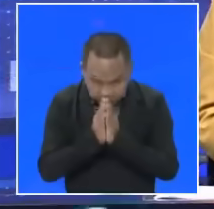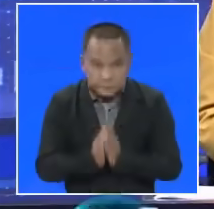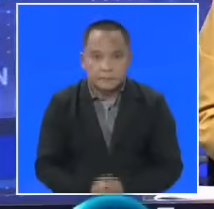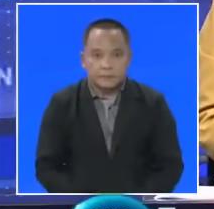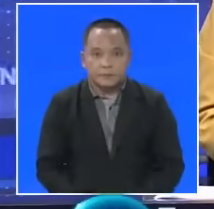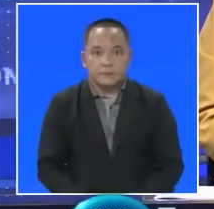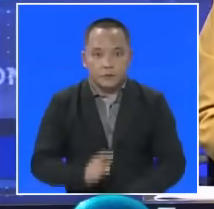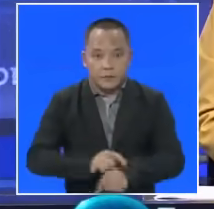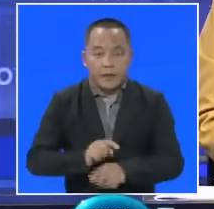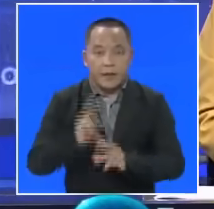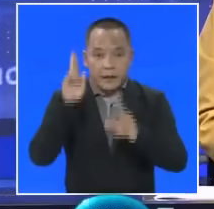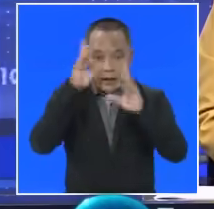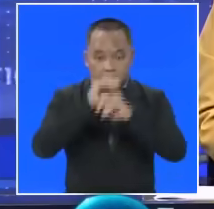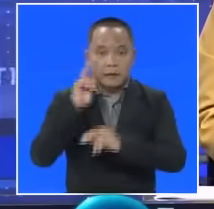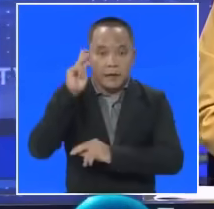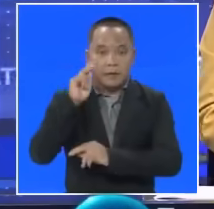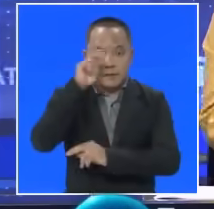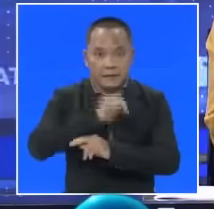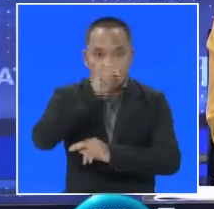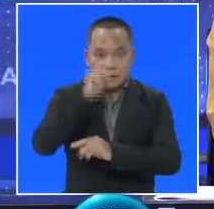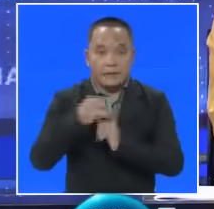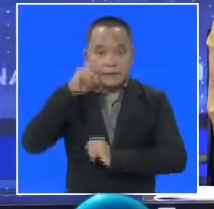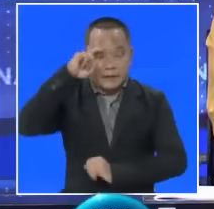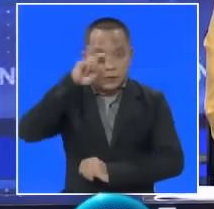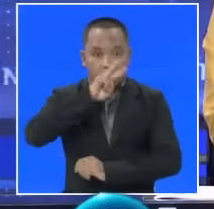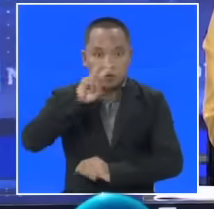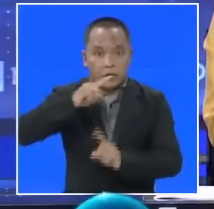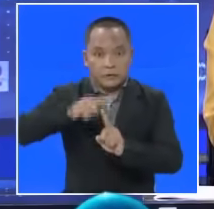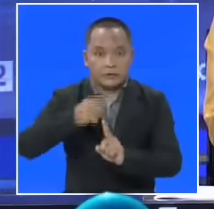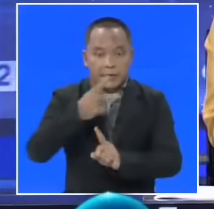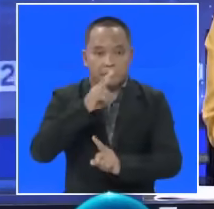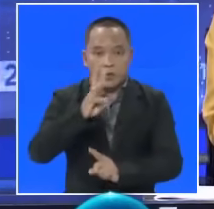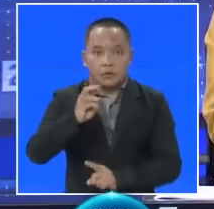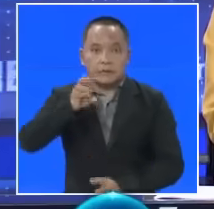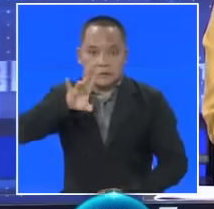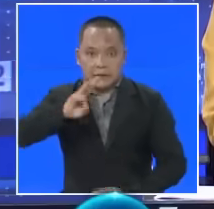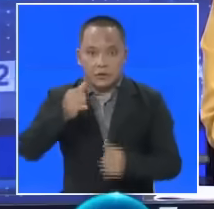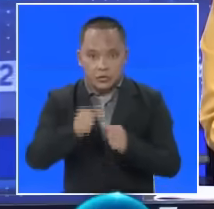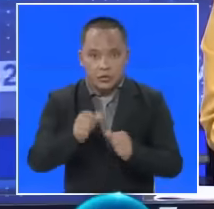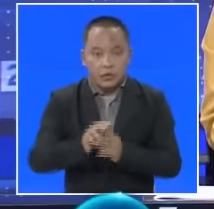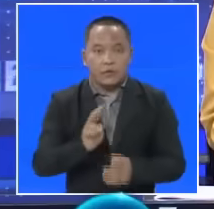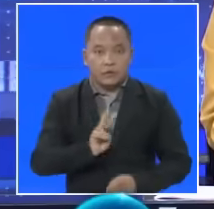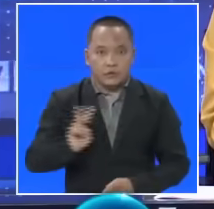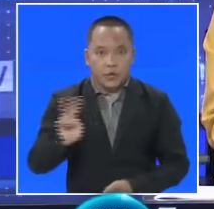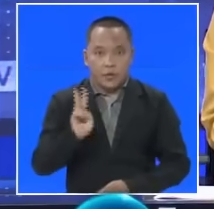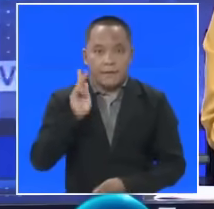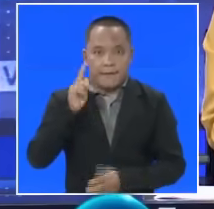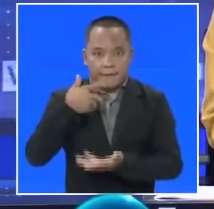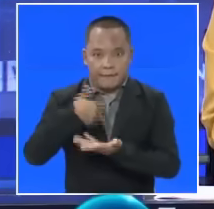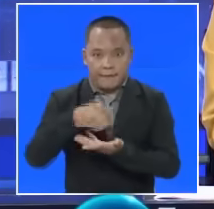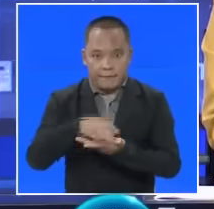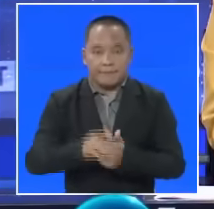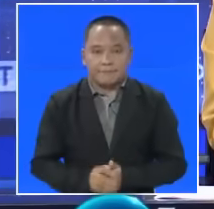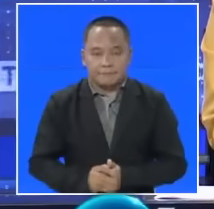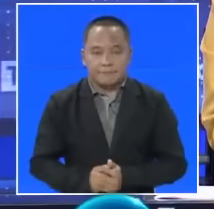วัสดีค่ะ สวัสดีค่ะได้เวลาข่าวค่ำเนชั่นค่ะวันนี้พบกันวันเสาร์ที่2มีนาคม2567อยู่ด้วยกันกับดิฉันณัชชริชารอดกันภัย